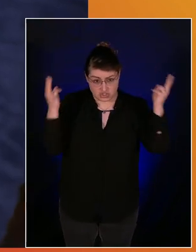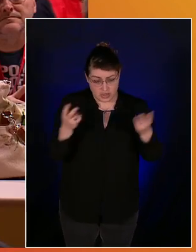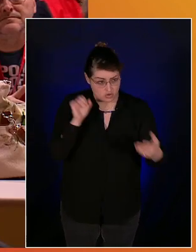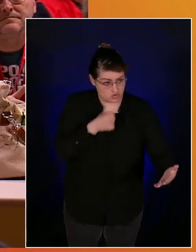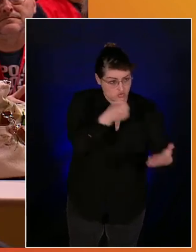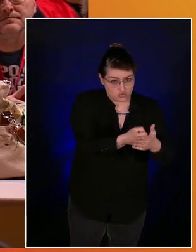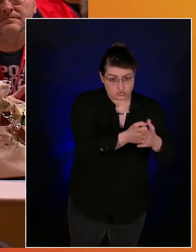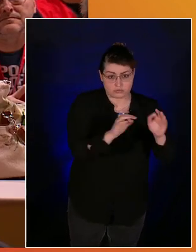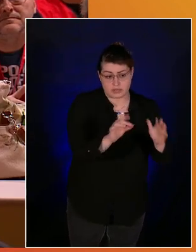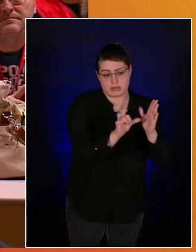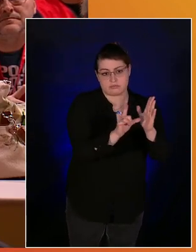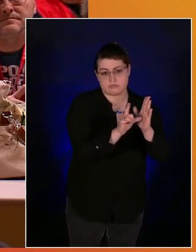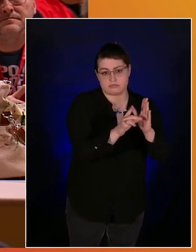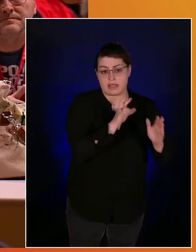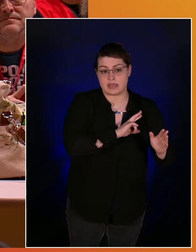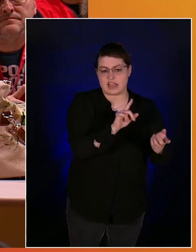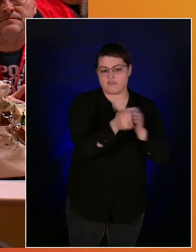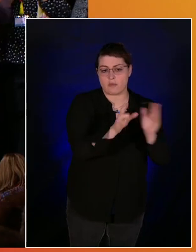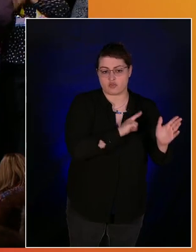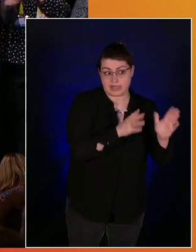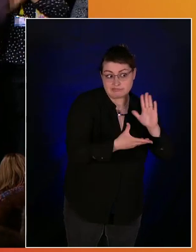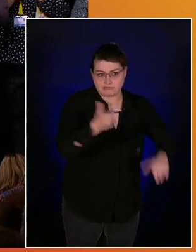réforme des retraites.